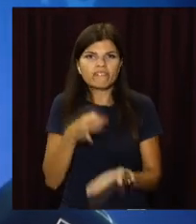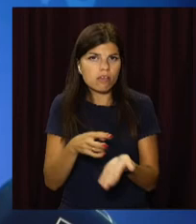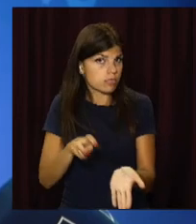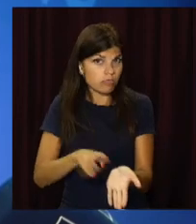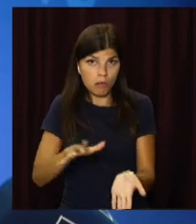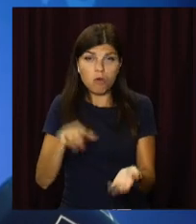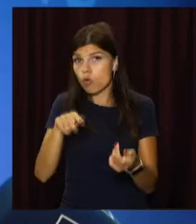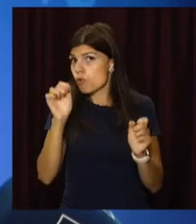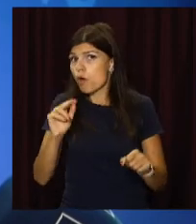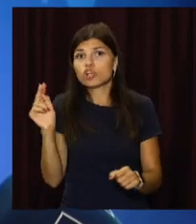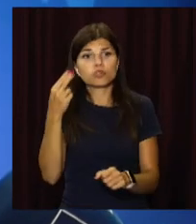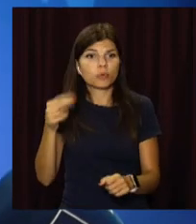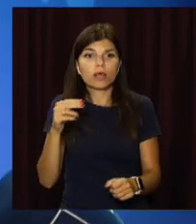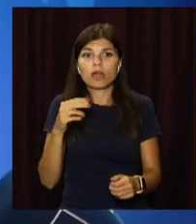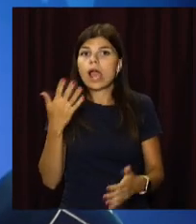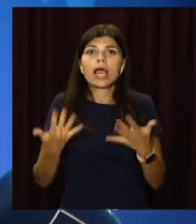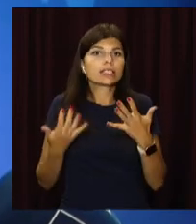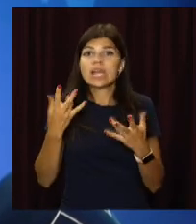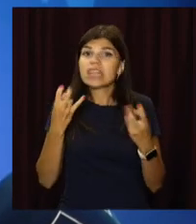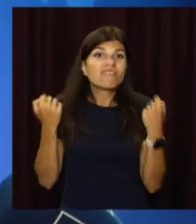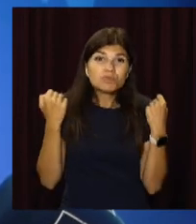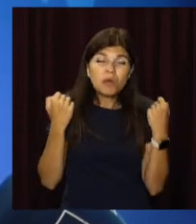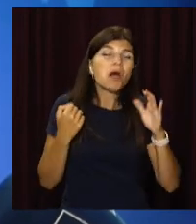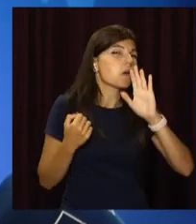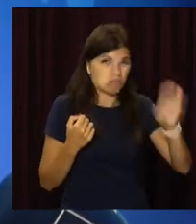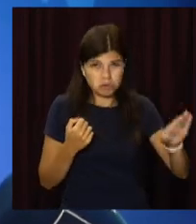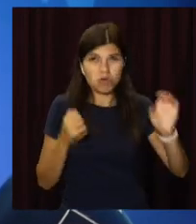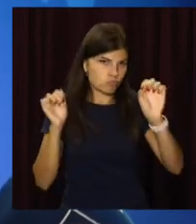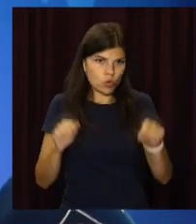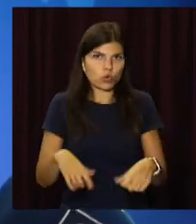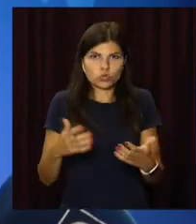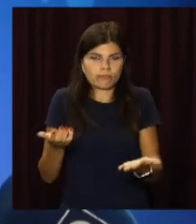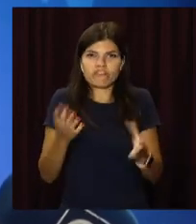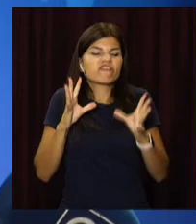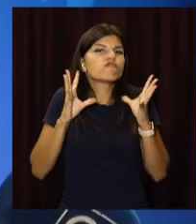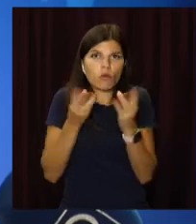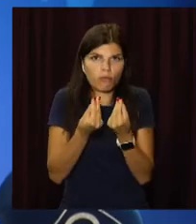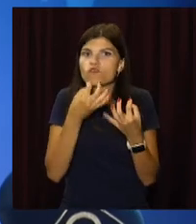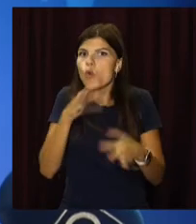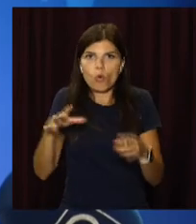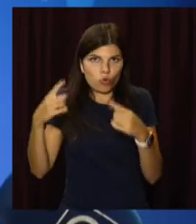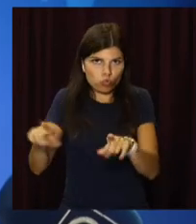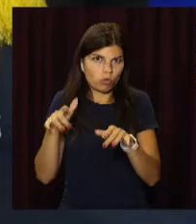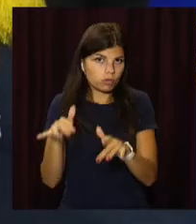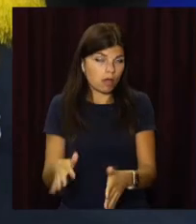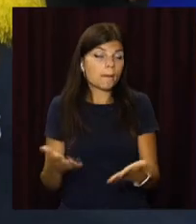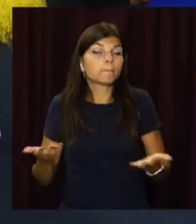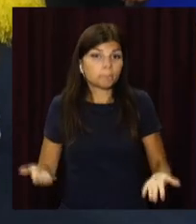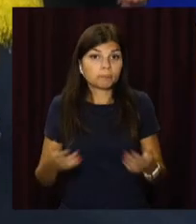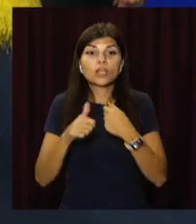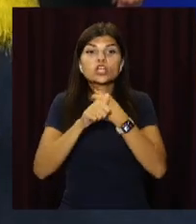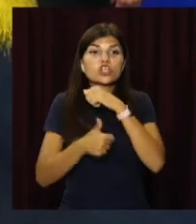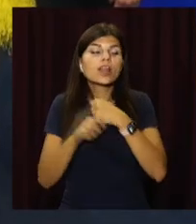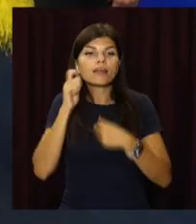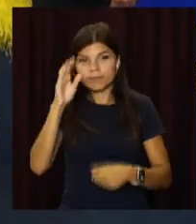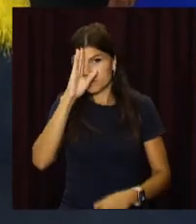ответственности, он может стать чемпионом, если не в спорте, то, ну, вообще, в принципе, в любом другом деле.